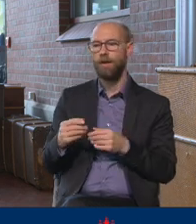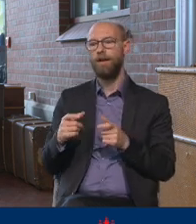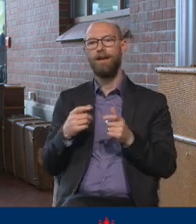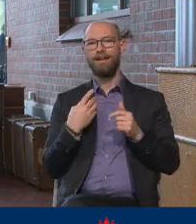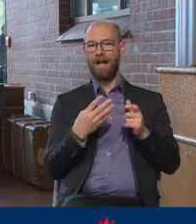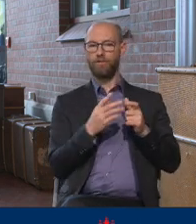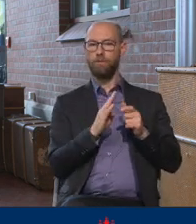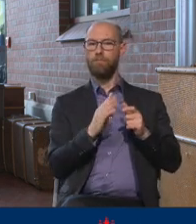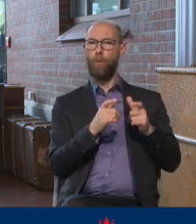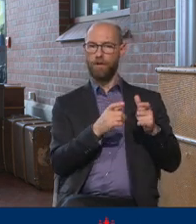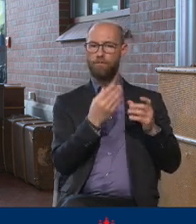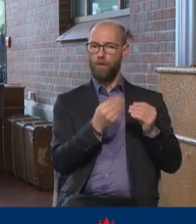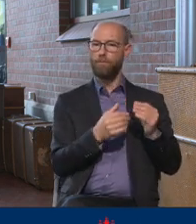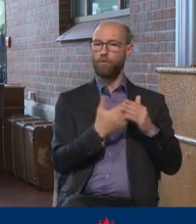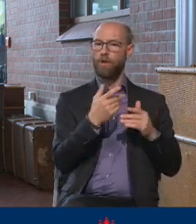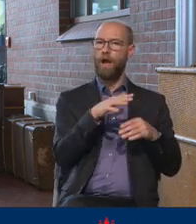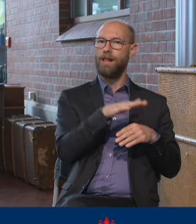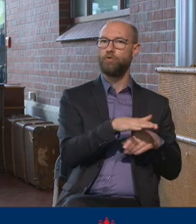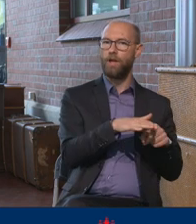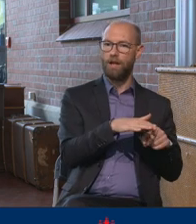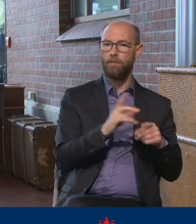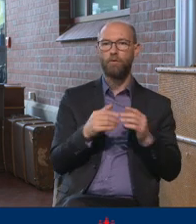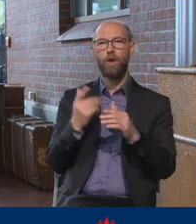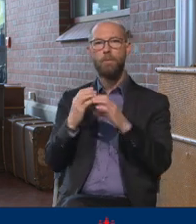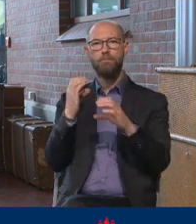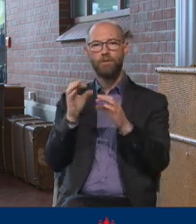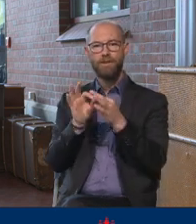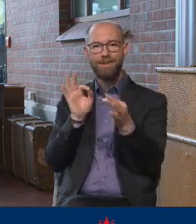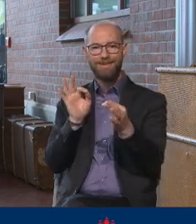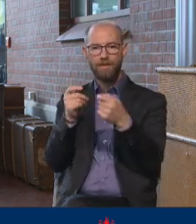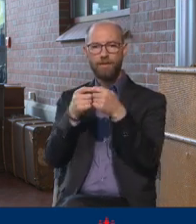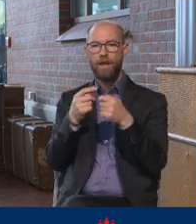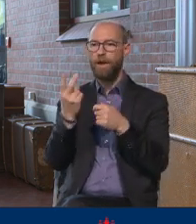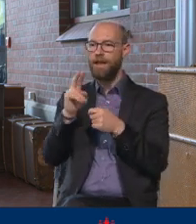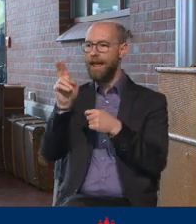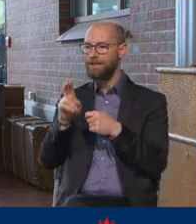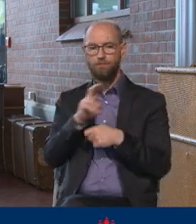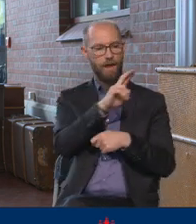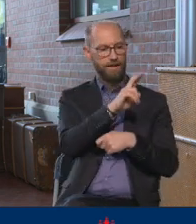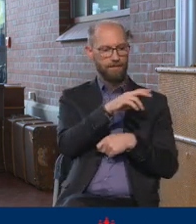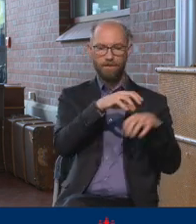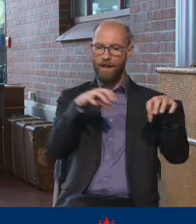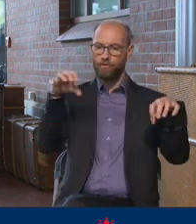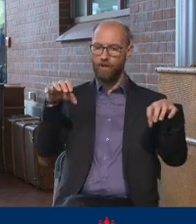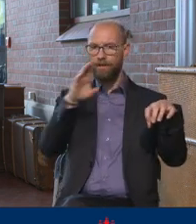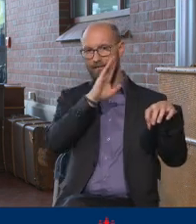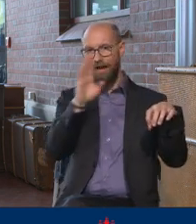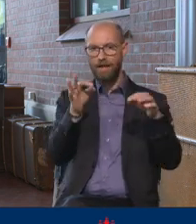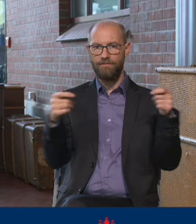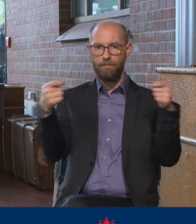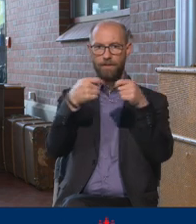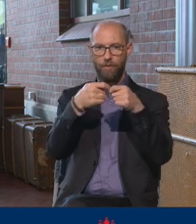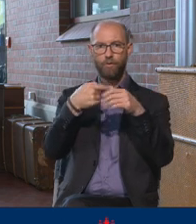kleinteilige vernetzung der quartiere über zusätzliche buslinien die zum beispiel die beiden s bahn haltestellen in diesem gebiet direkt miteinander verbindet